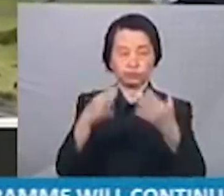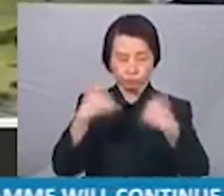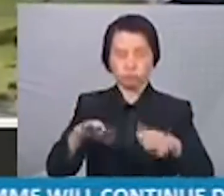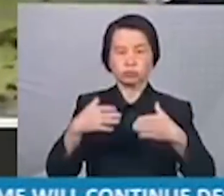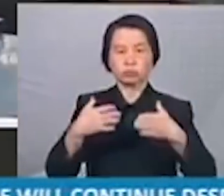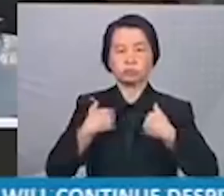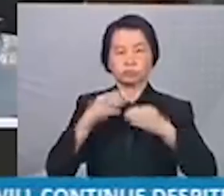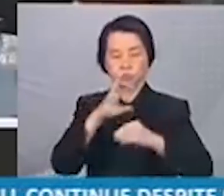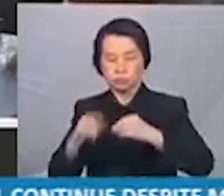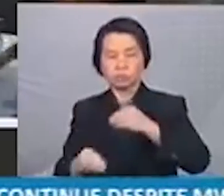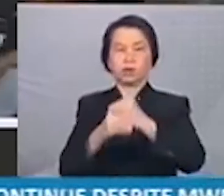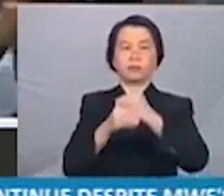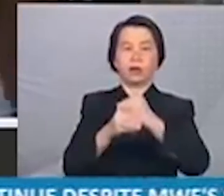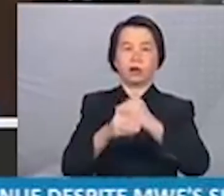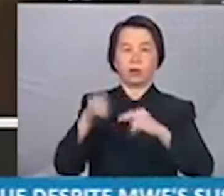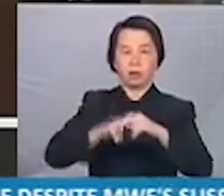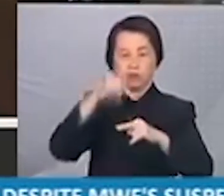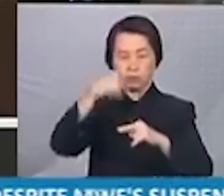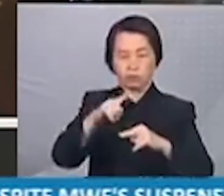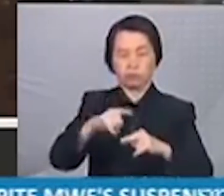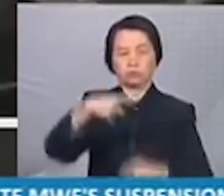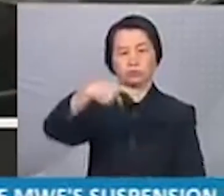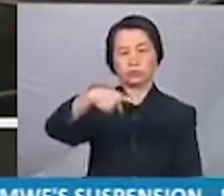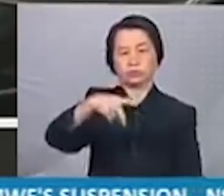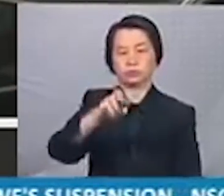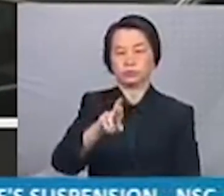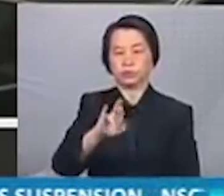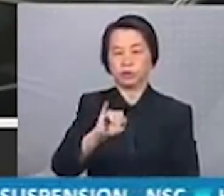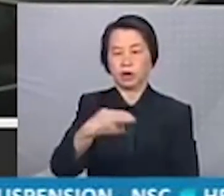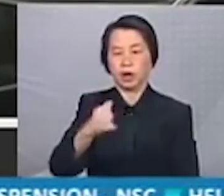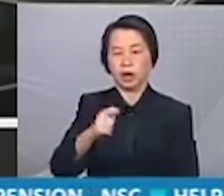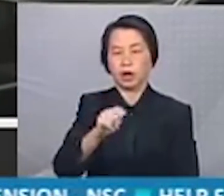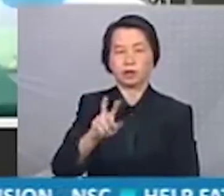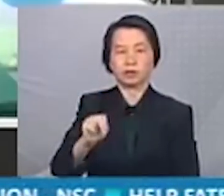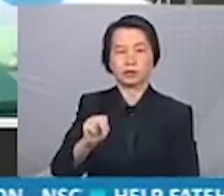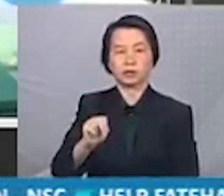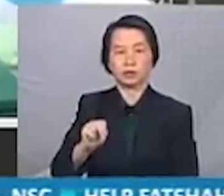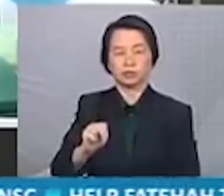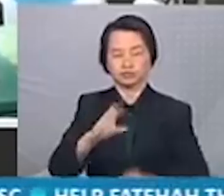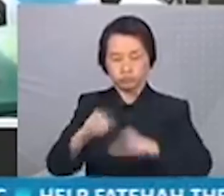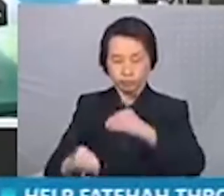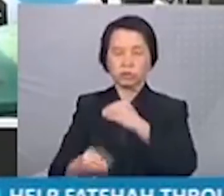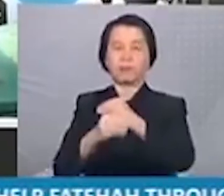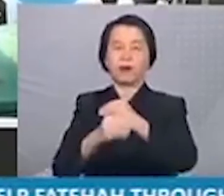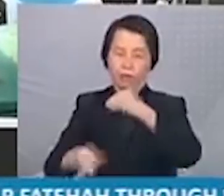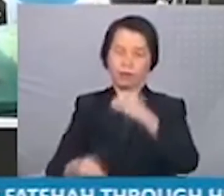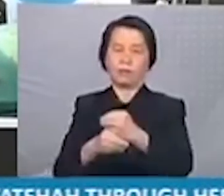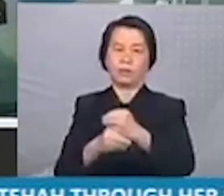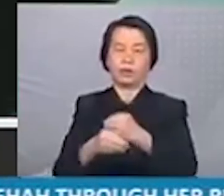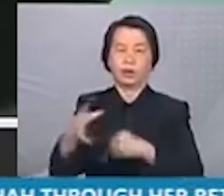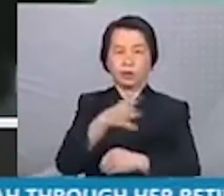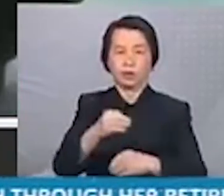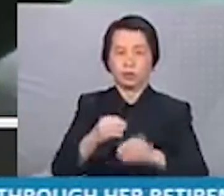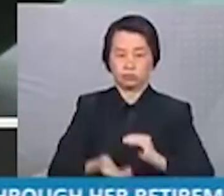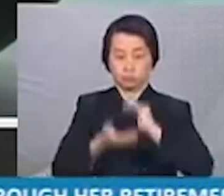tambahan bagi PKS rangsangan ekonomi perhatian rakyat atau prihatin tambahan dan